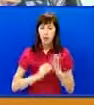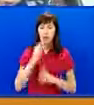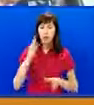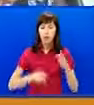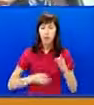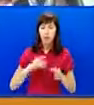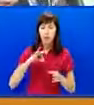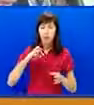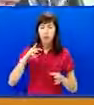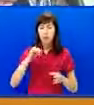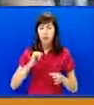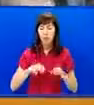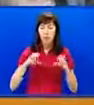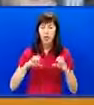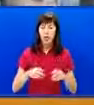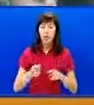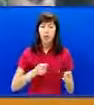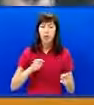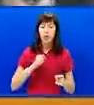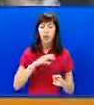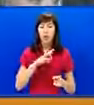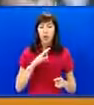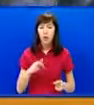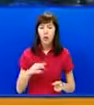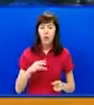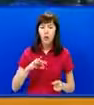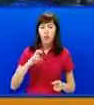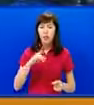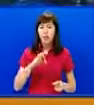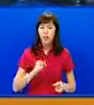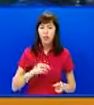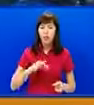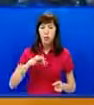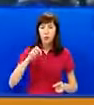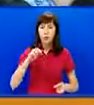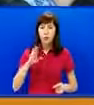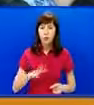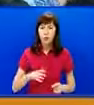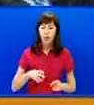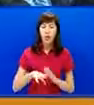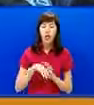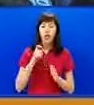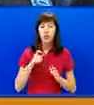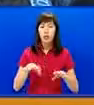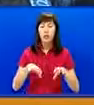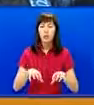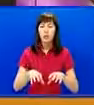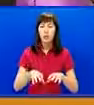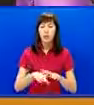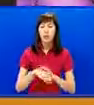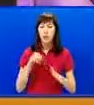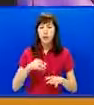суда Кайрат Бани, председатель правления акционерного общества «Самұрық Казана» Умурзак Шукеев, депутаты Сената парламента и